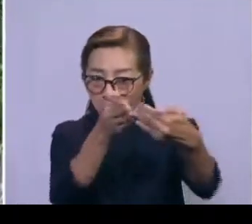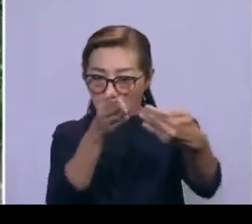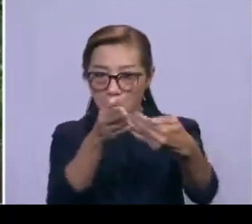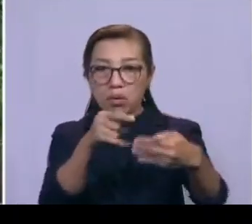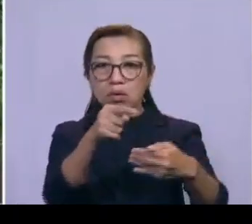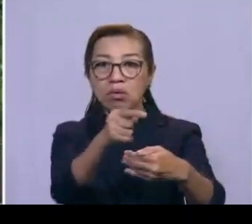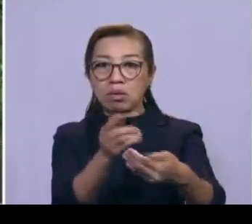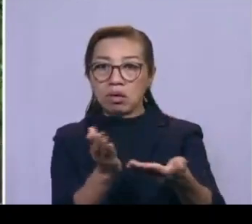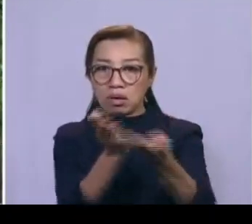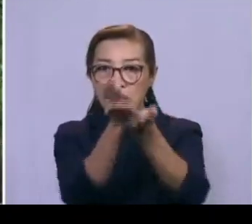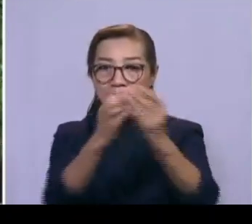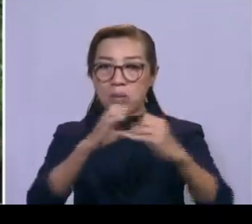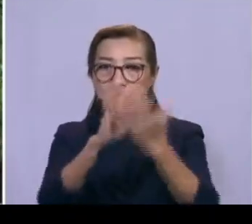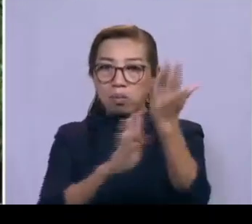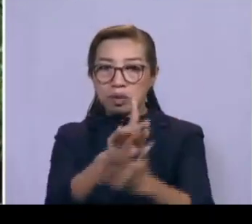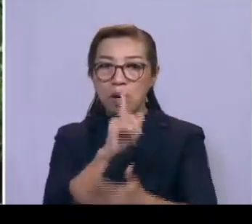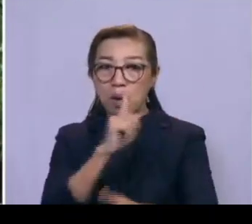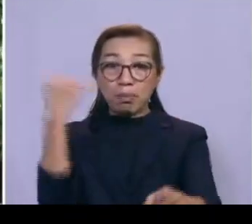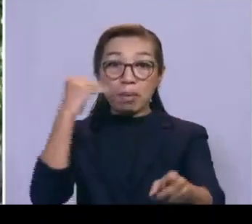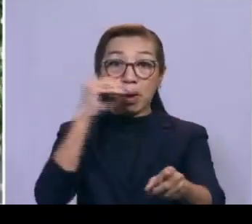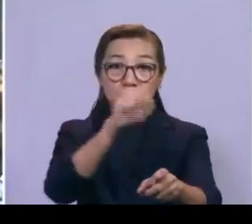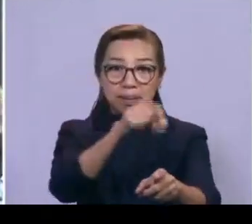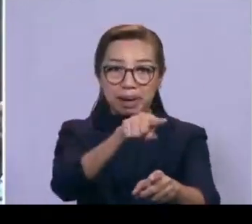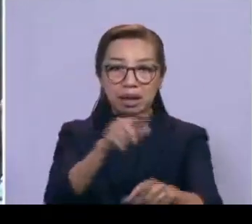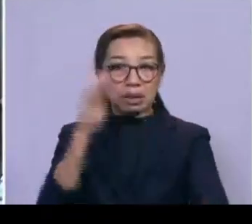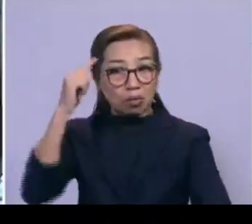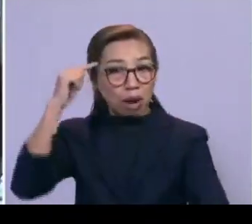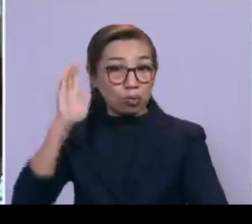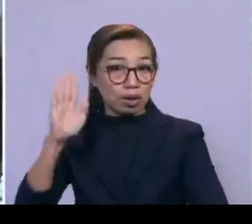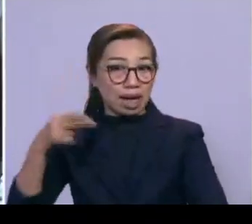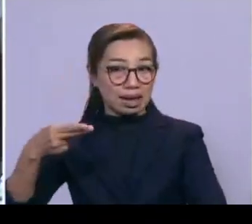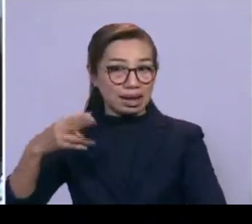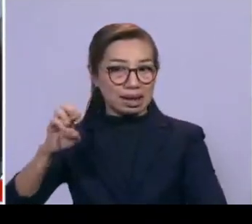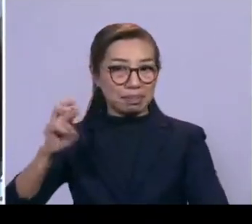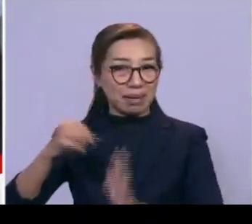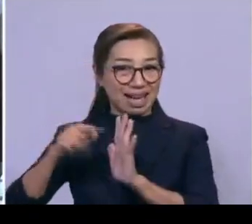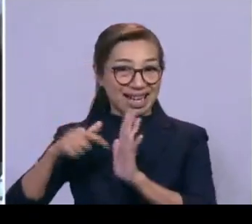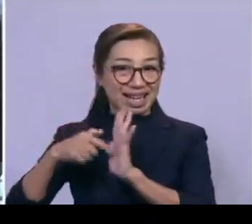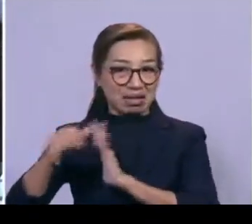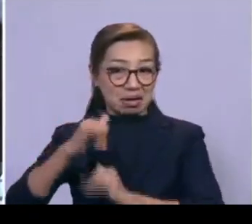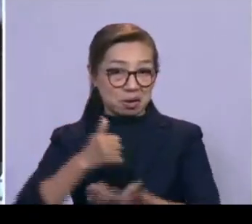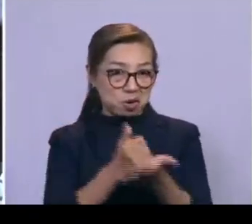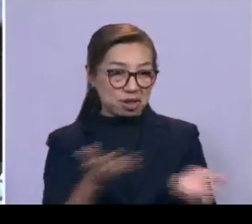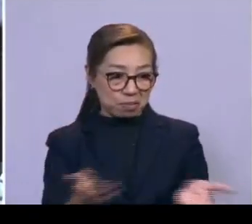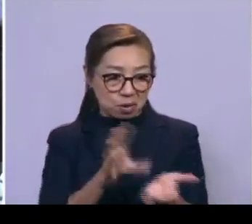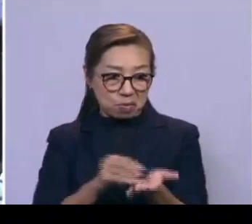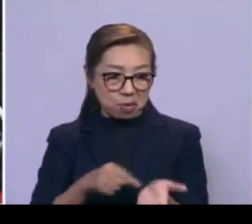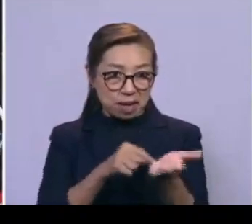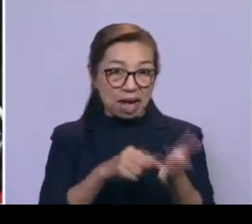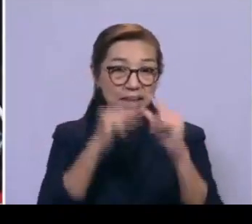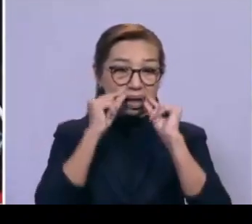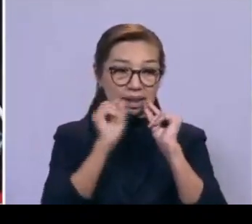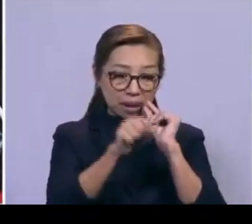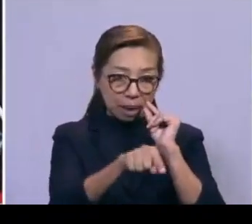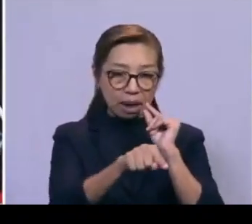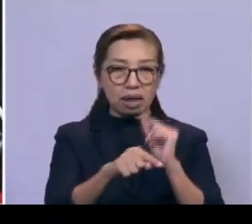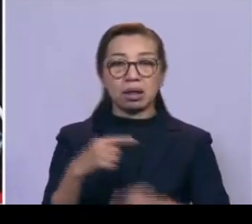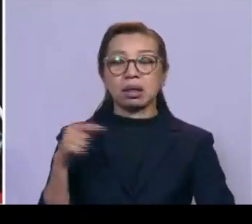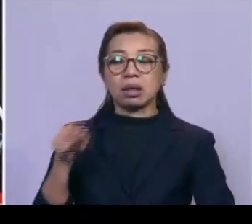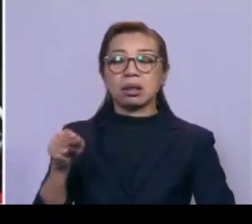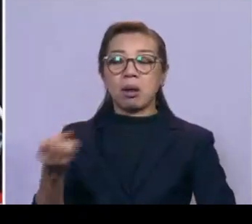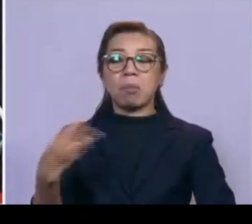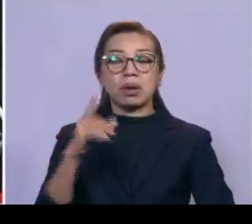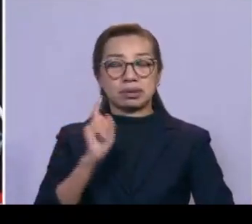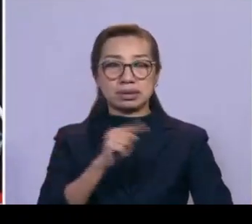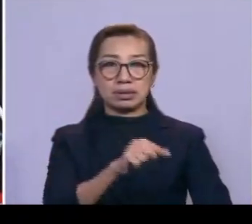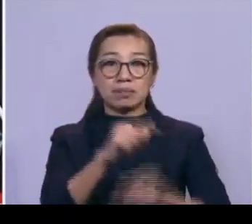องเลยนะคุณผู้ชมคือทางคุณหิมาลัยเนี่ยบอกนะคะว่าคุณชูวิทย์เนี่ยโพสต์โจมตีพลเอกประยุทธ์มาหลายเดือนวิ